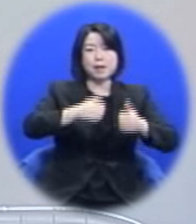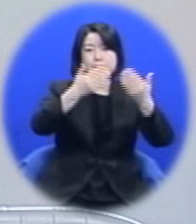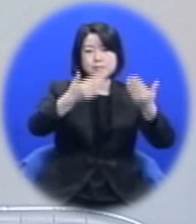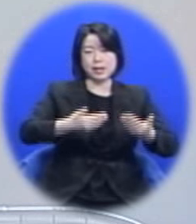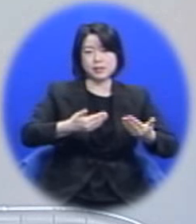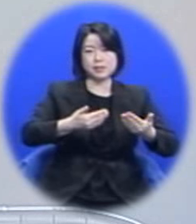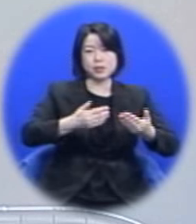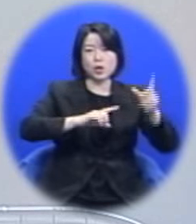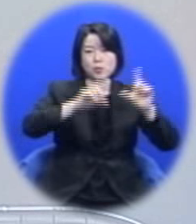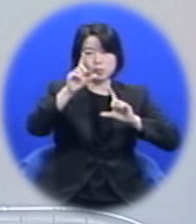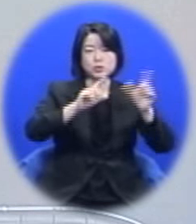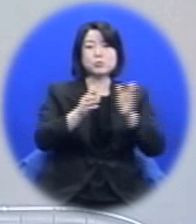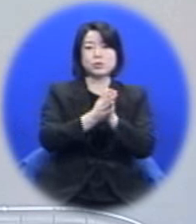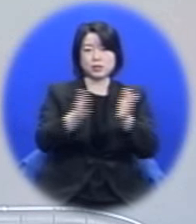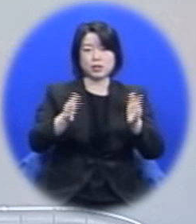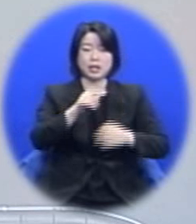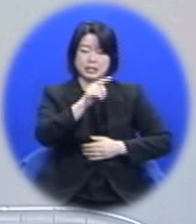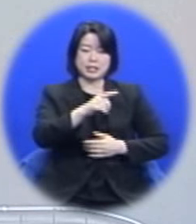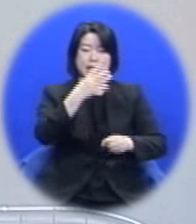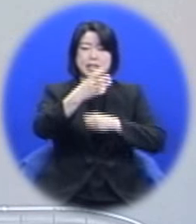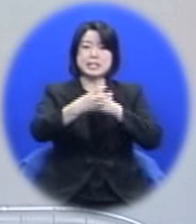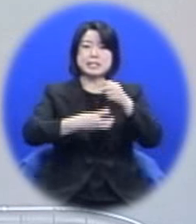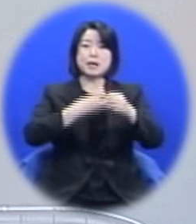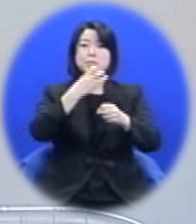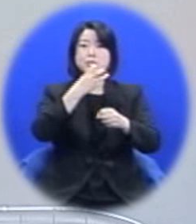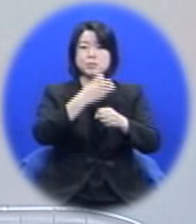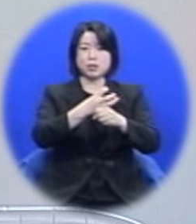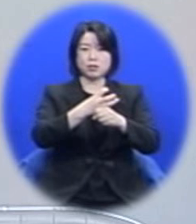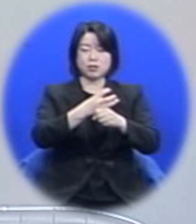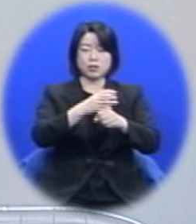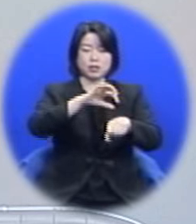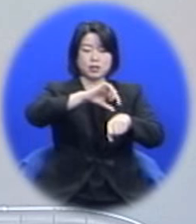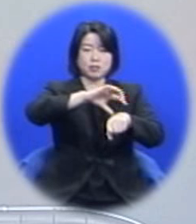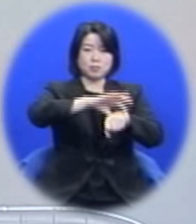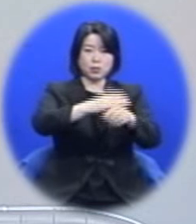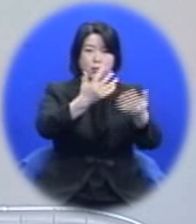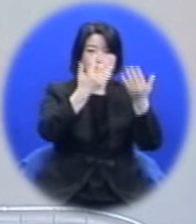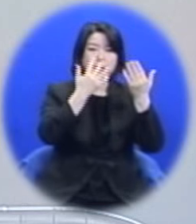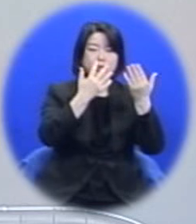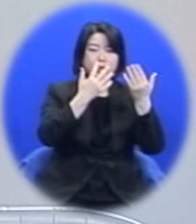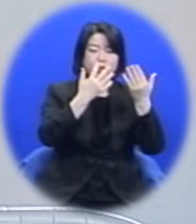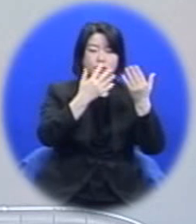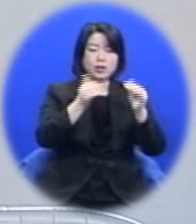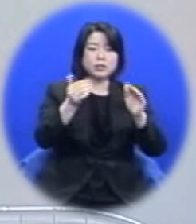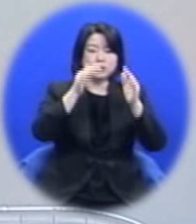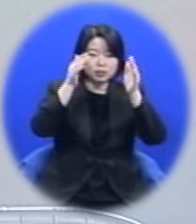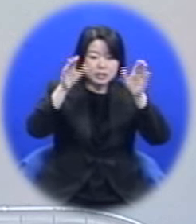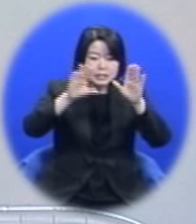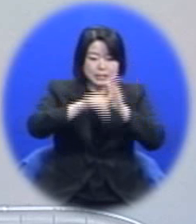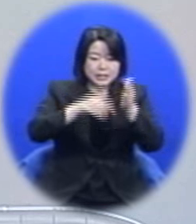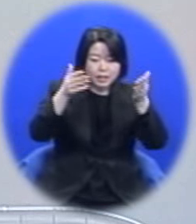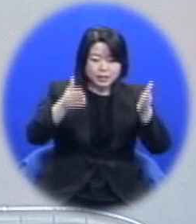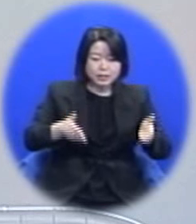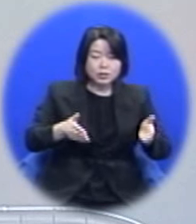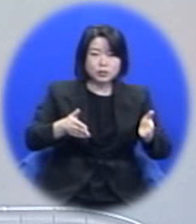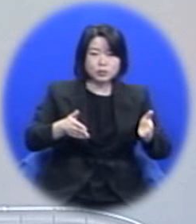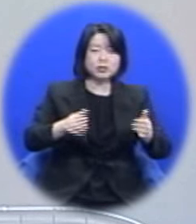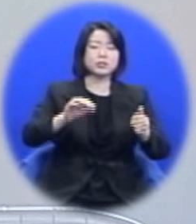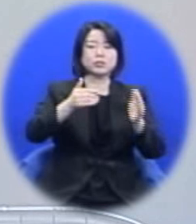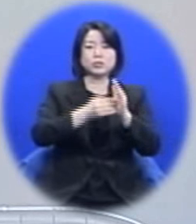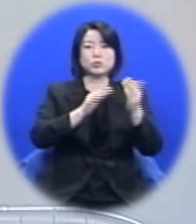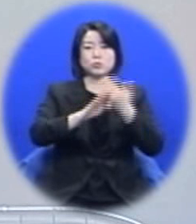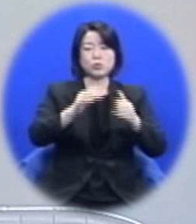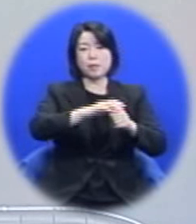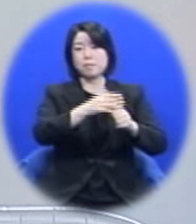그가 30년형을 받아요. 그래서 복역을 하고 이제 출소를 하게 되는데, 그러고도